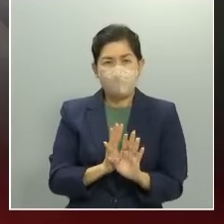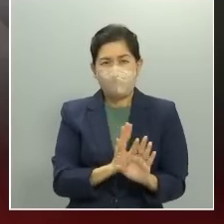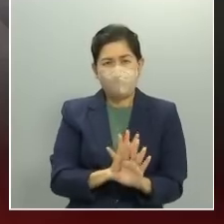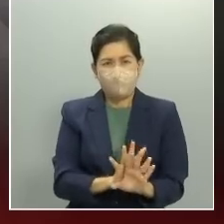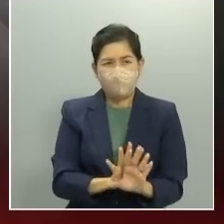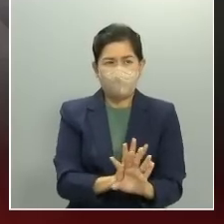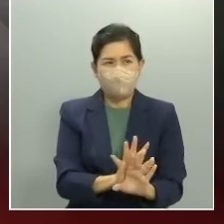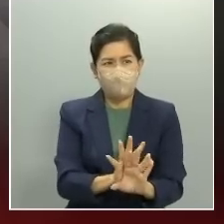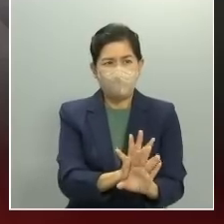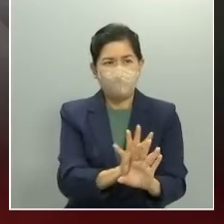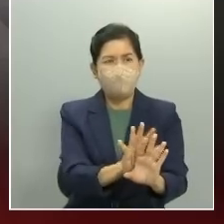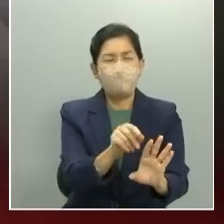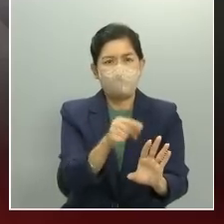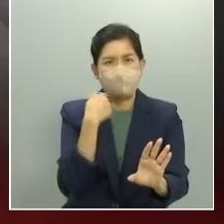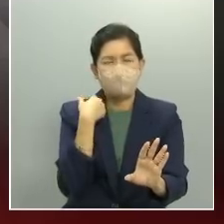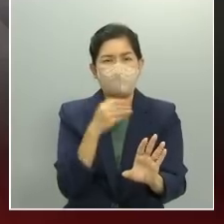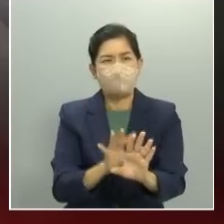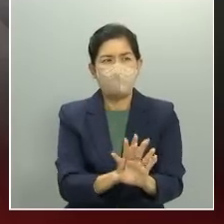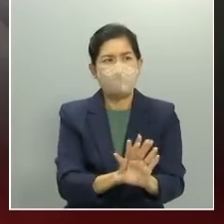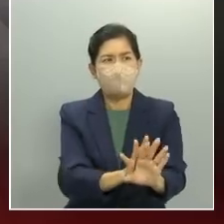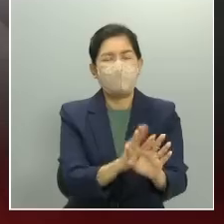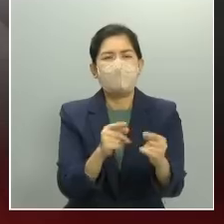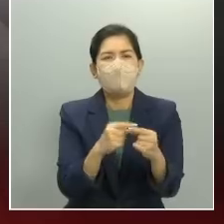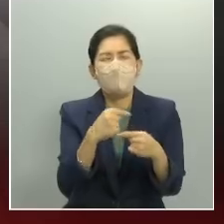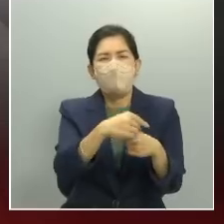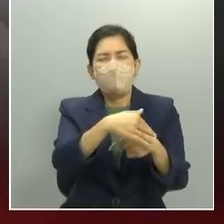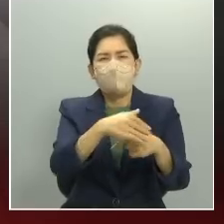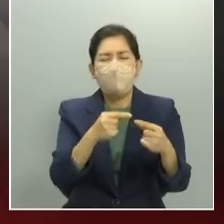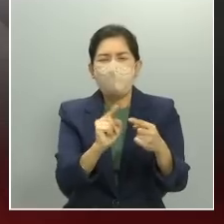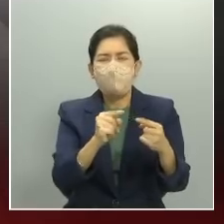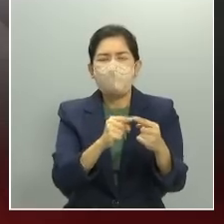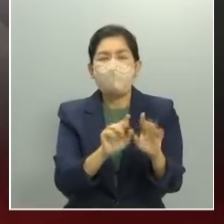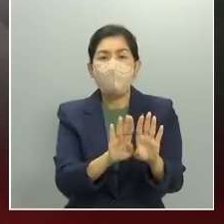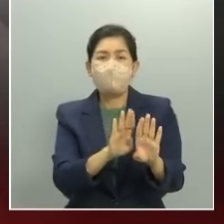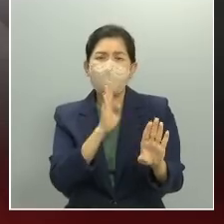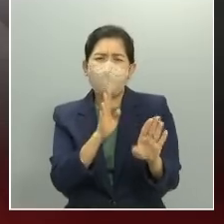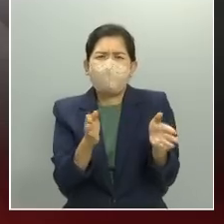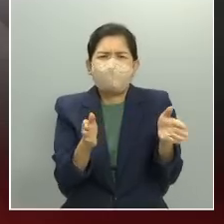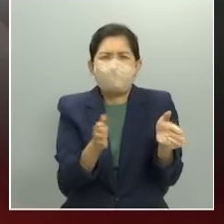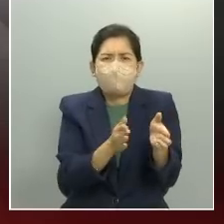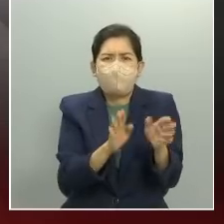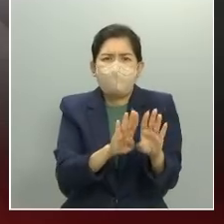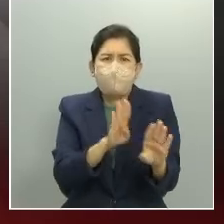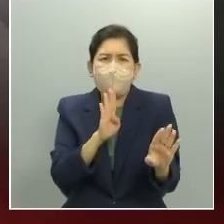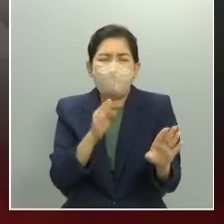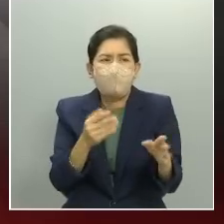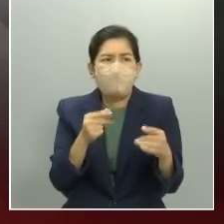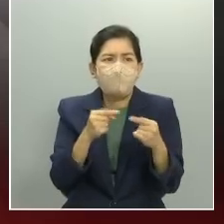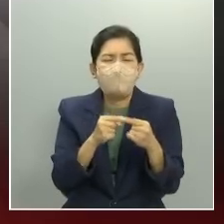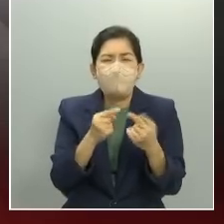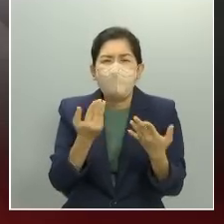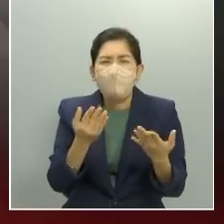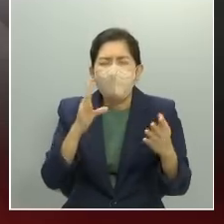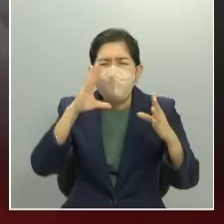จุดที่คนวิ่งมาออกกันแล้วประตูตรงนี้มันเป็นประตูที่เล็กอะค่ะ แล้วท่านผู้ชมต้องนึกดูว่าควันความมืดความร้อนความกลาห